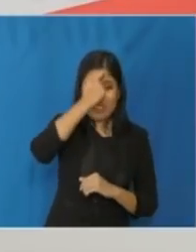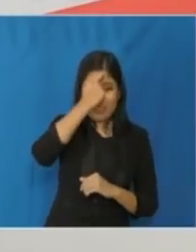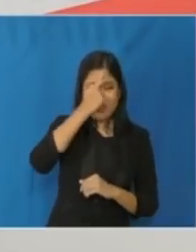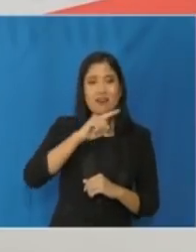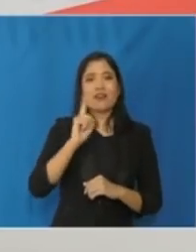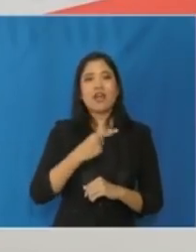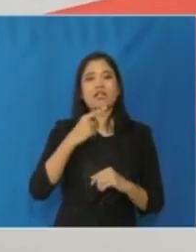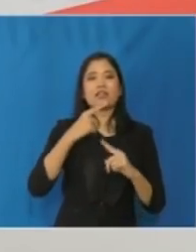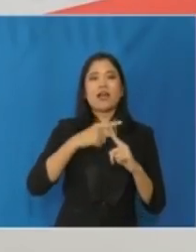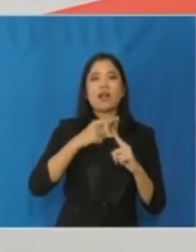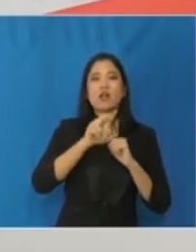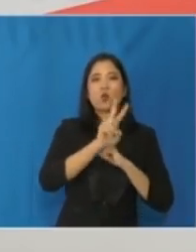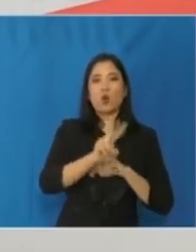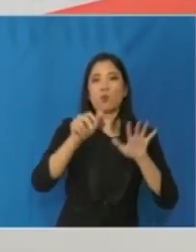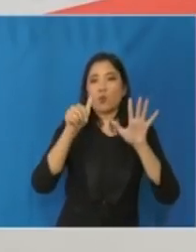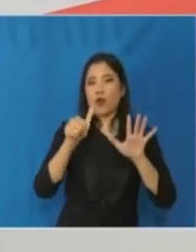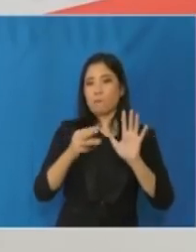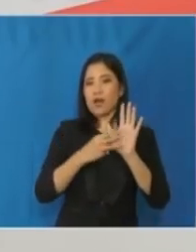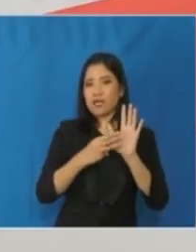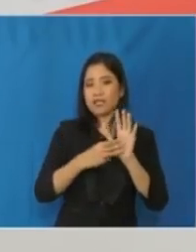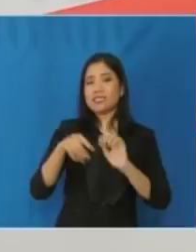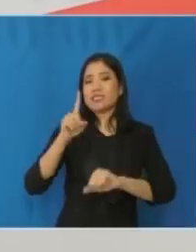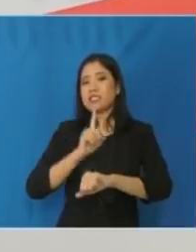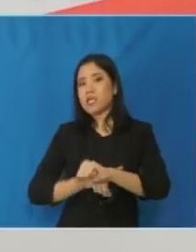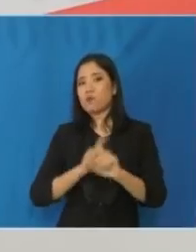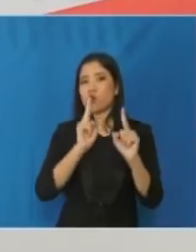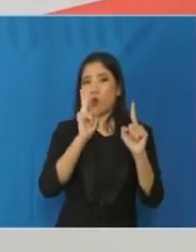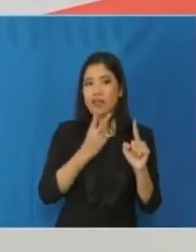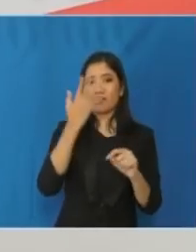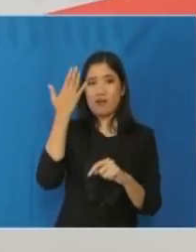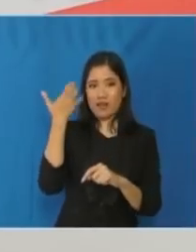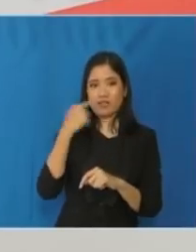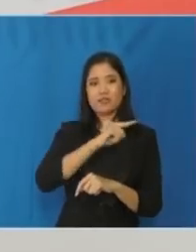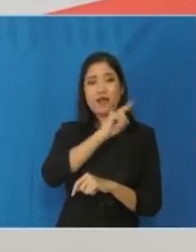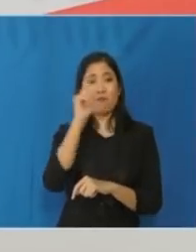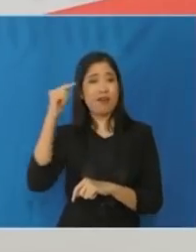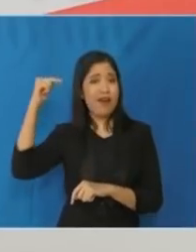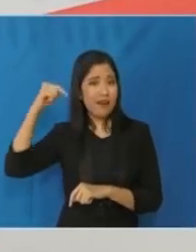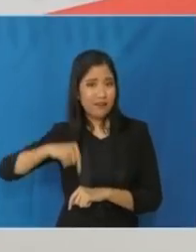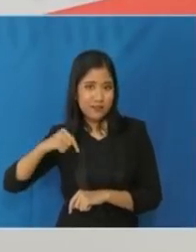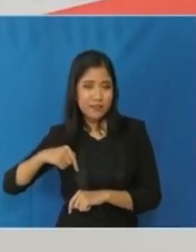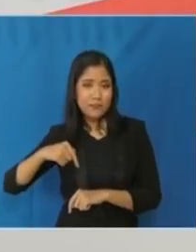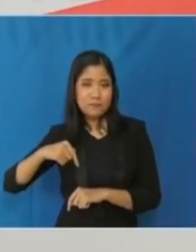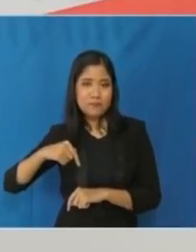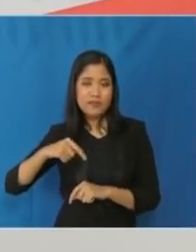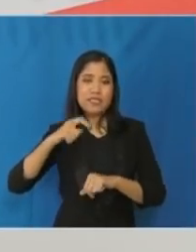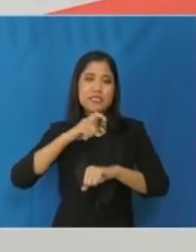Mar 2020 12.00 WB kemarin sampai dengan hari ini pukul